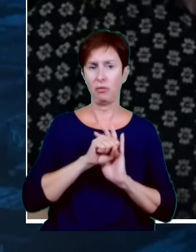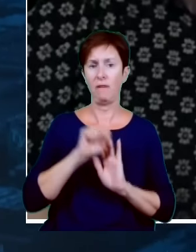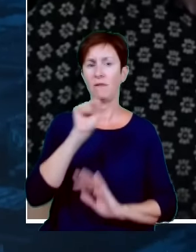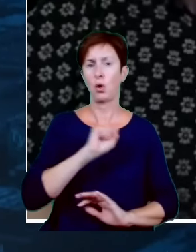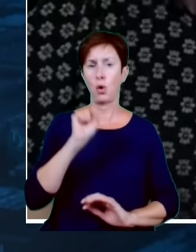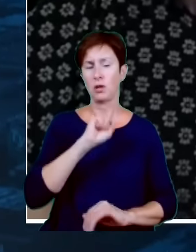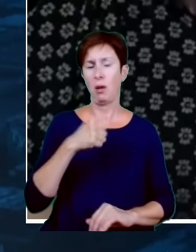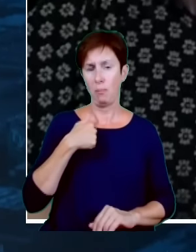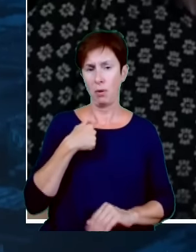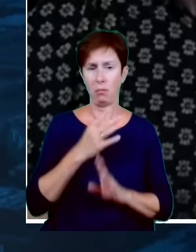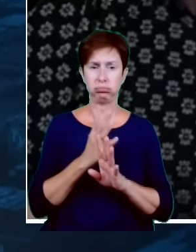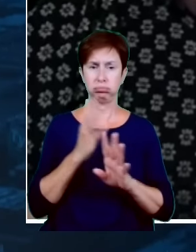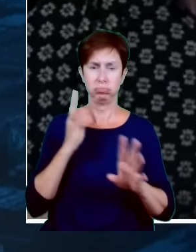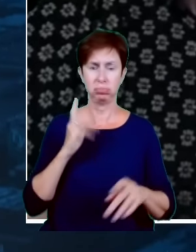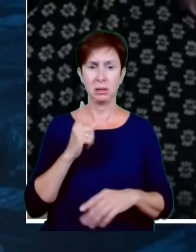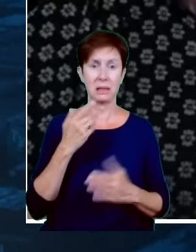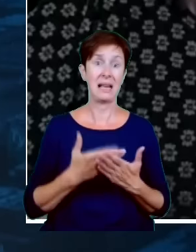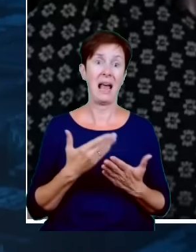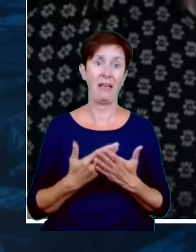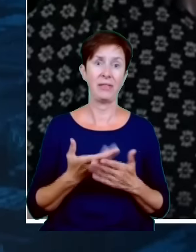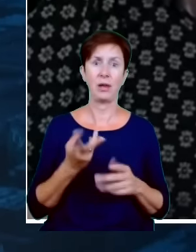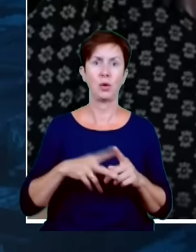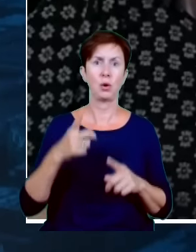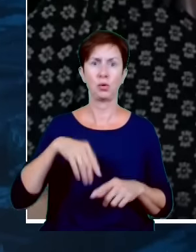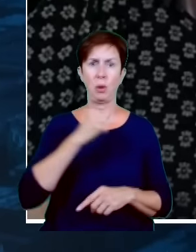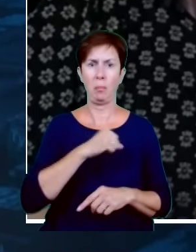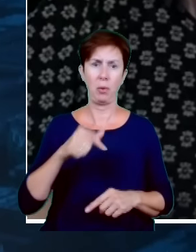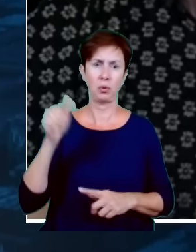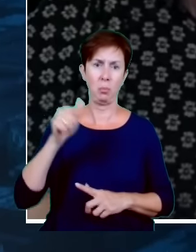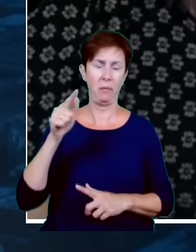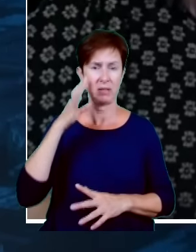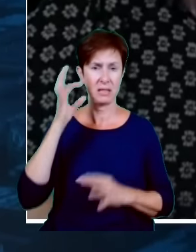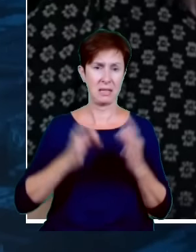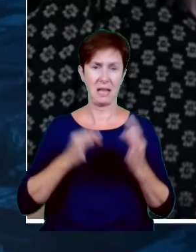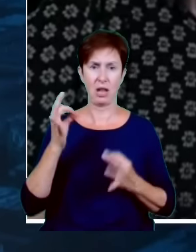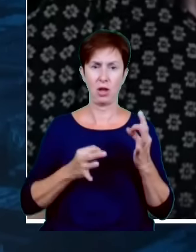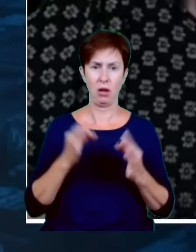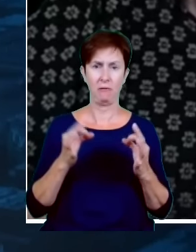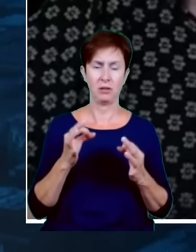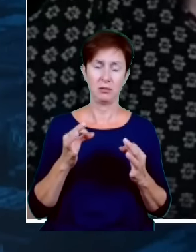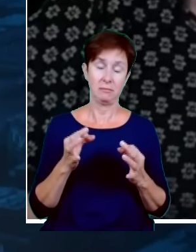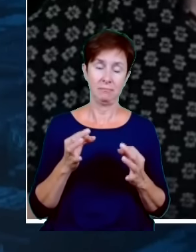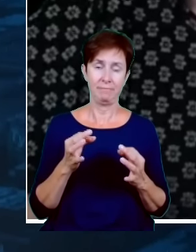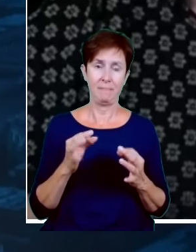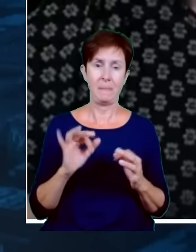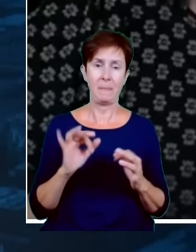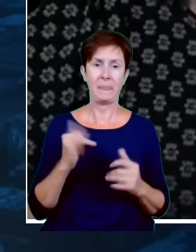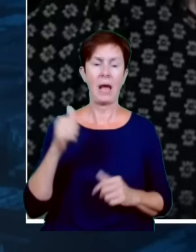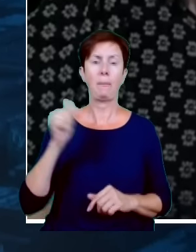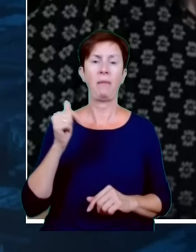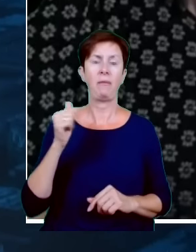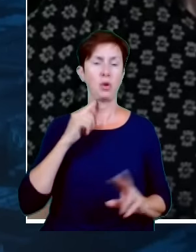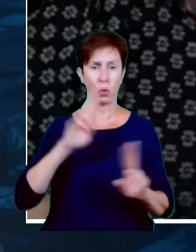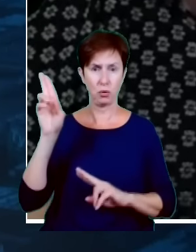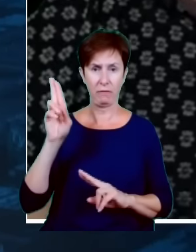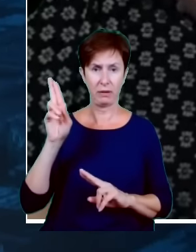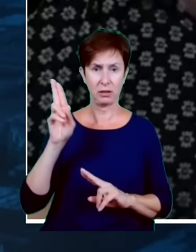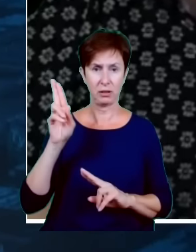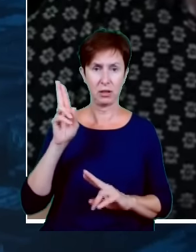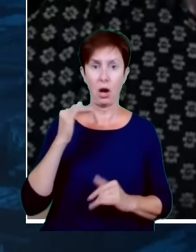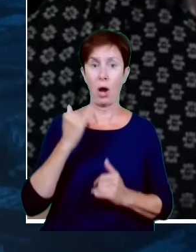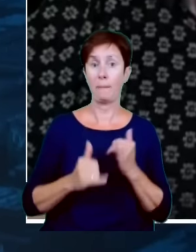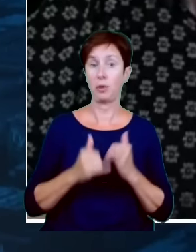tutaj dlatego tym bardziej niektórzy posłowie powinni się zastanowić trzy razy jak powinni głosować Bo jeśli się